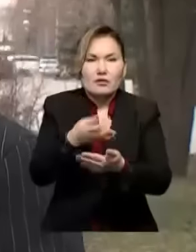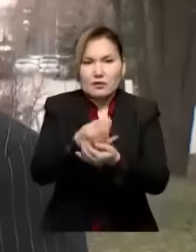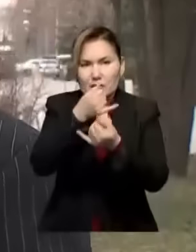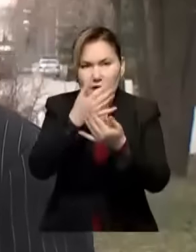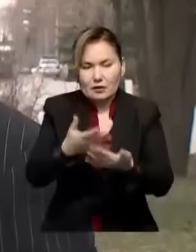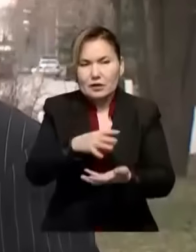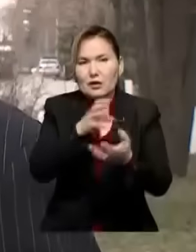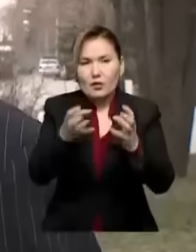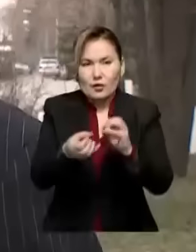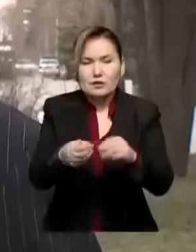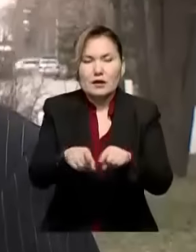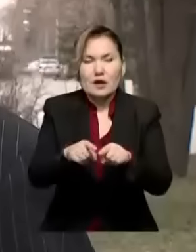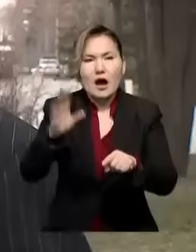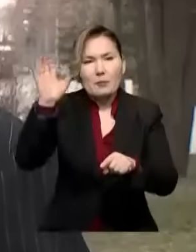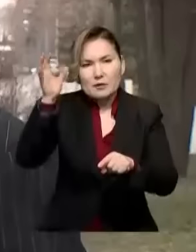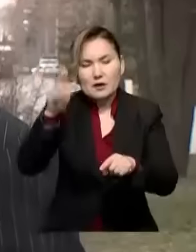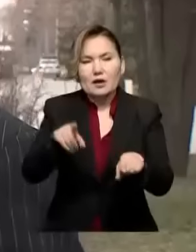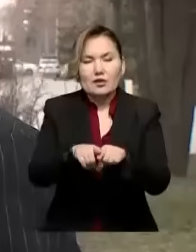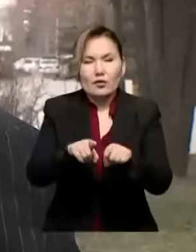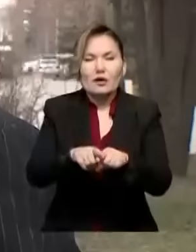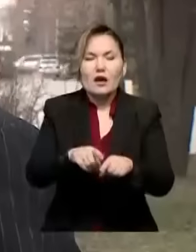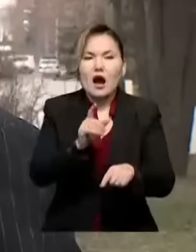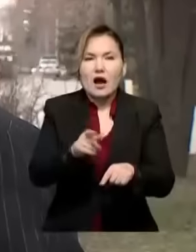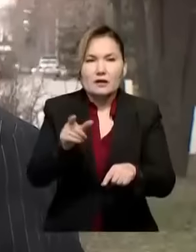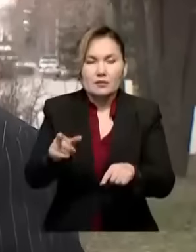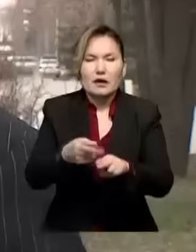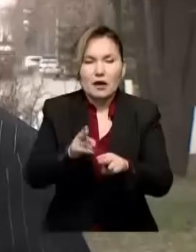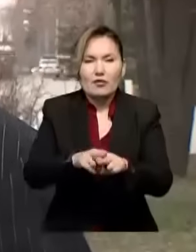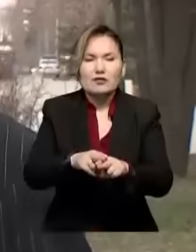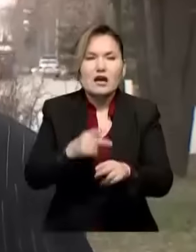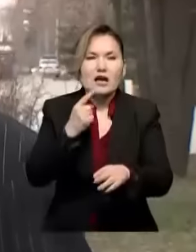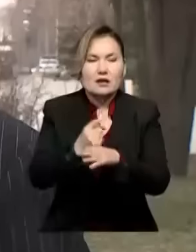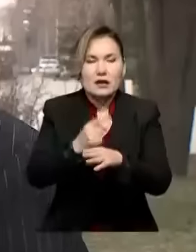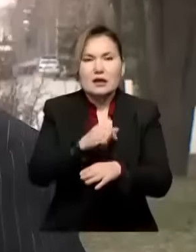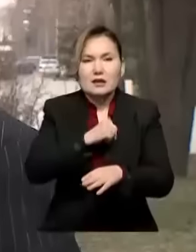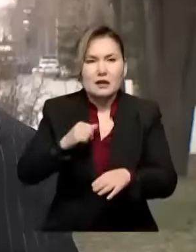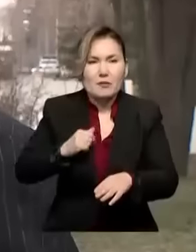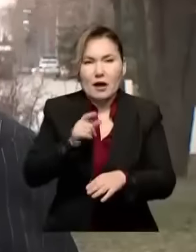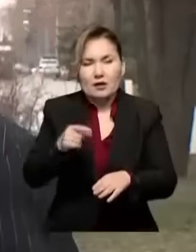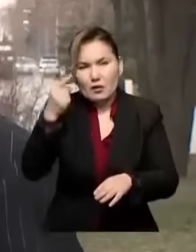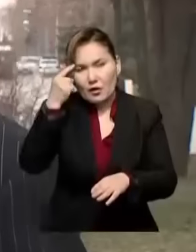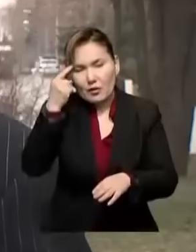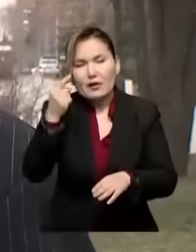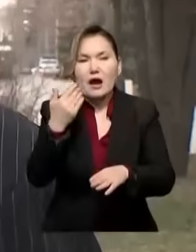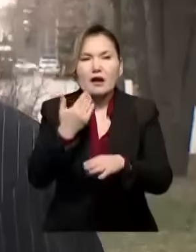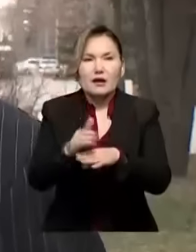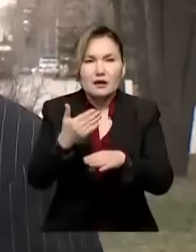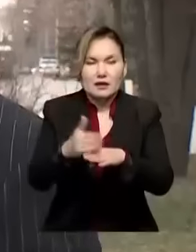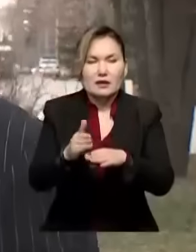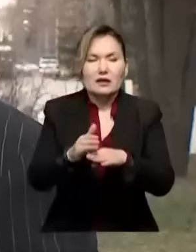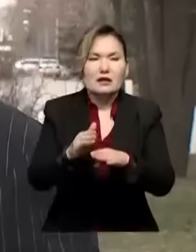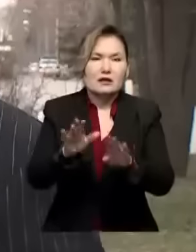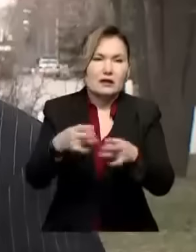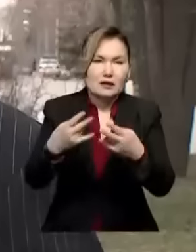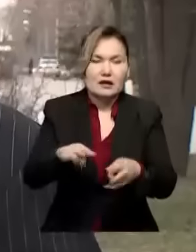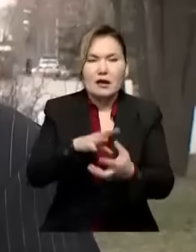білмей қалады. Яғни бұл психологиялық тұрғыдан да адамға бір шектеу қояды. Яғни адам ойланады. Яғни кредит алмай, мысалы басқа